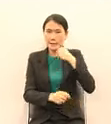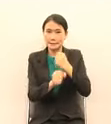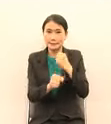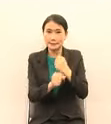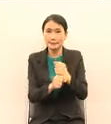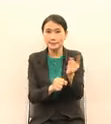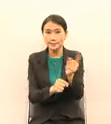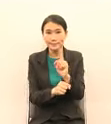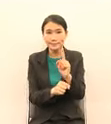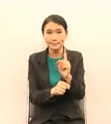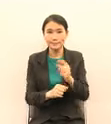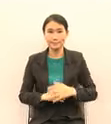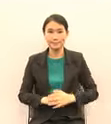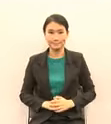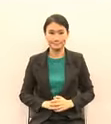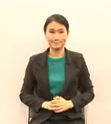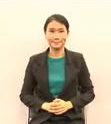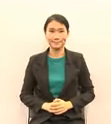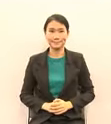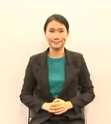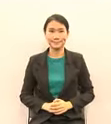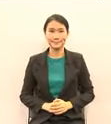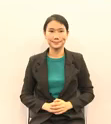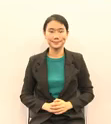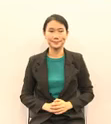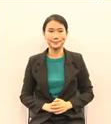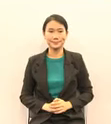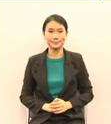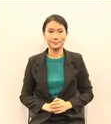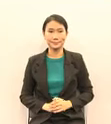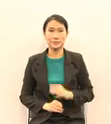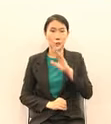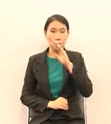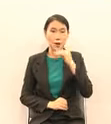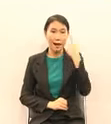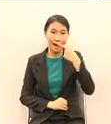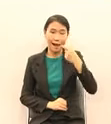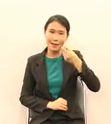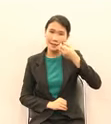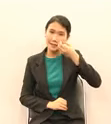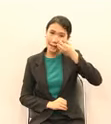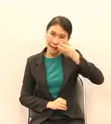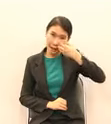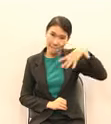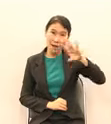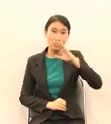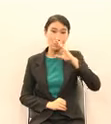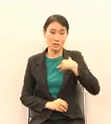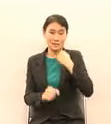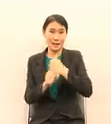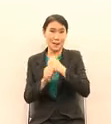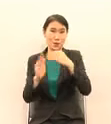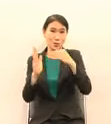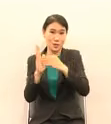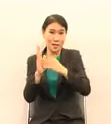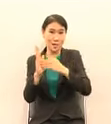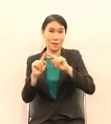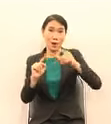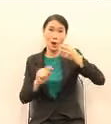นหนึ่งก็คือคนที่กลับไปออกจากกรุงเทพมหานครปริมณฑลกลับไปที่บ้